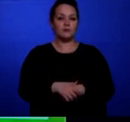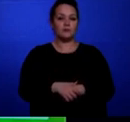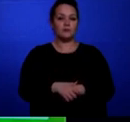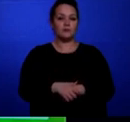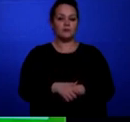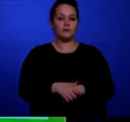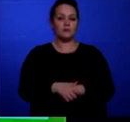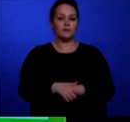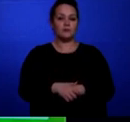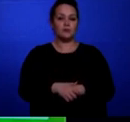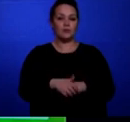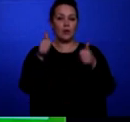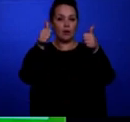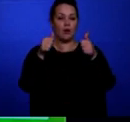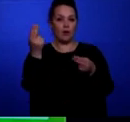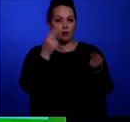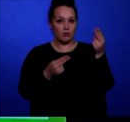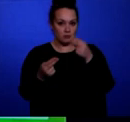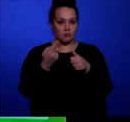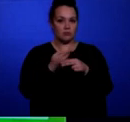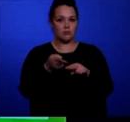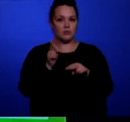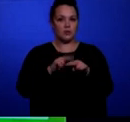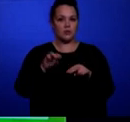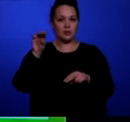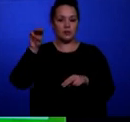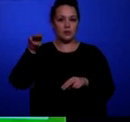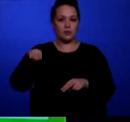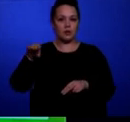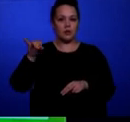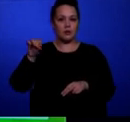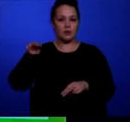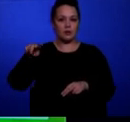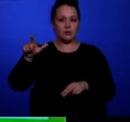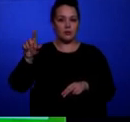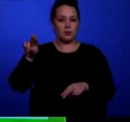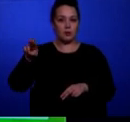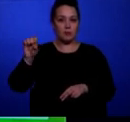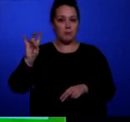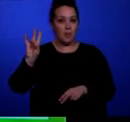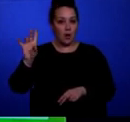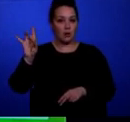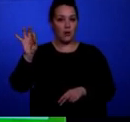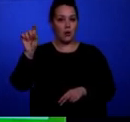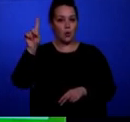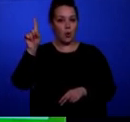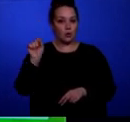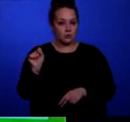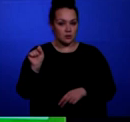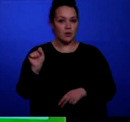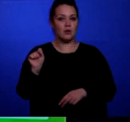Первая картинка – это тюльпан. Вторая – роза. Третья картинка –